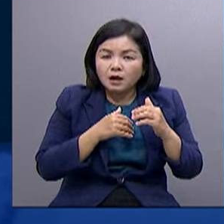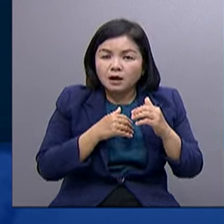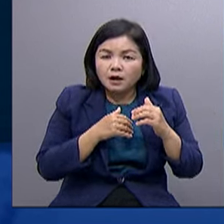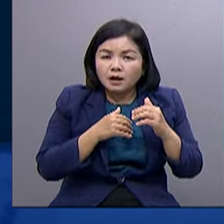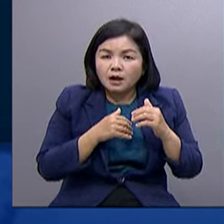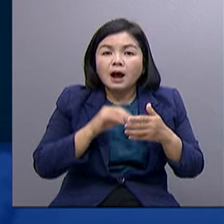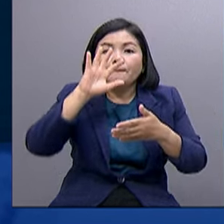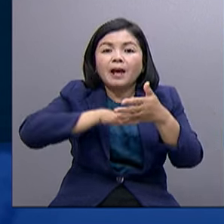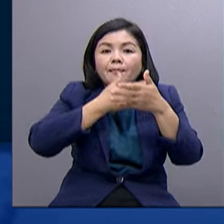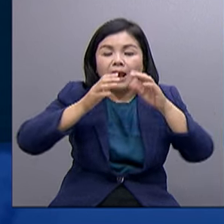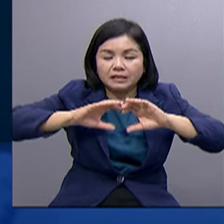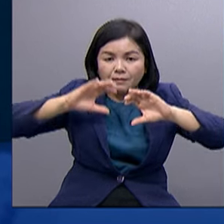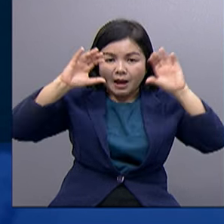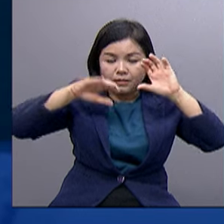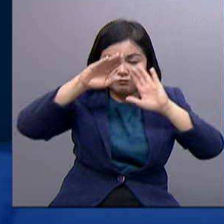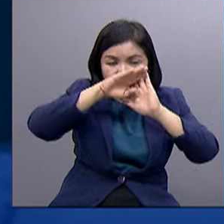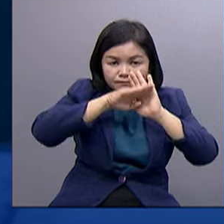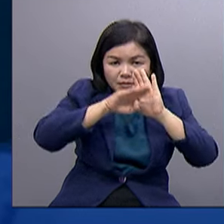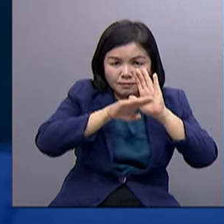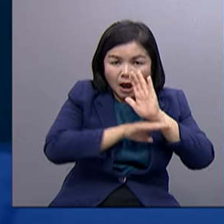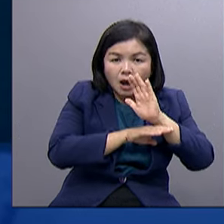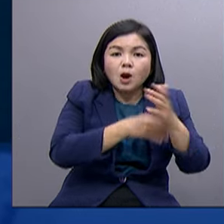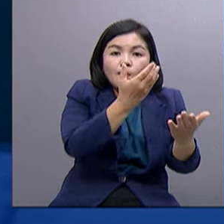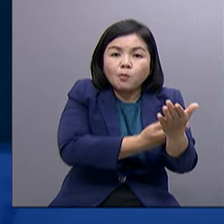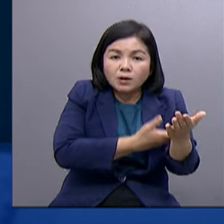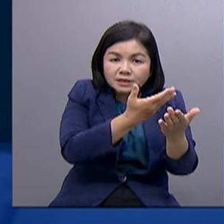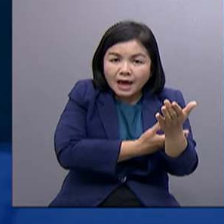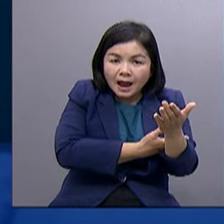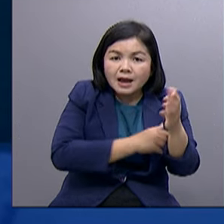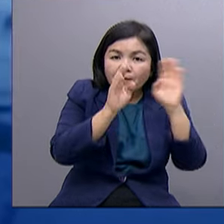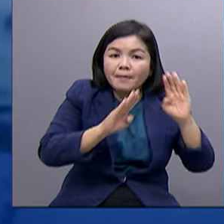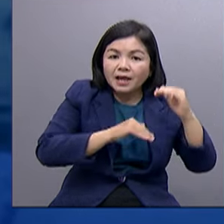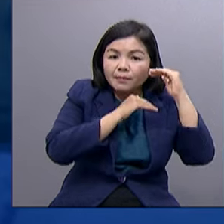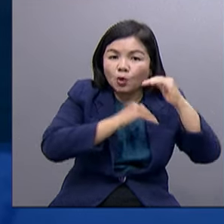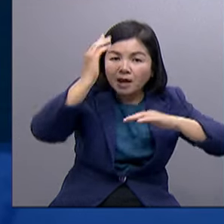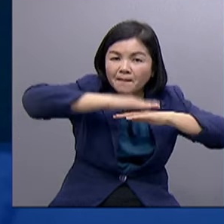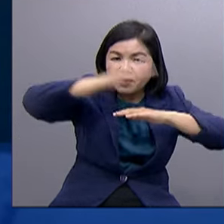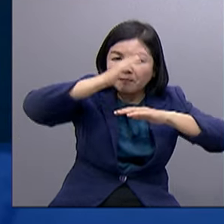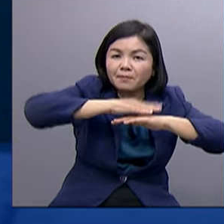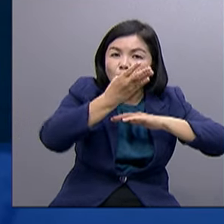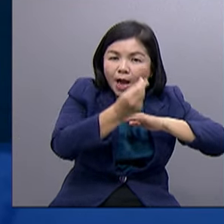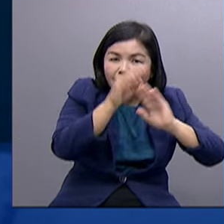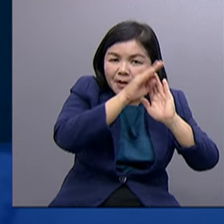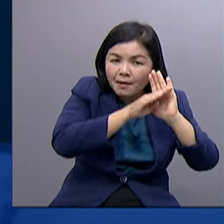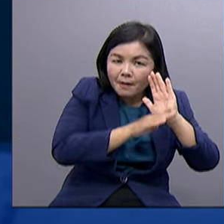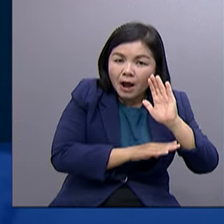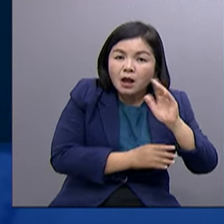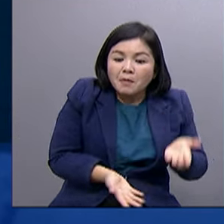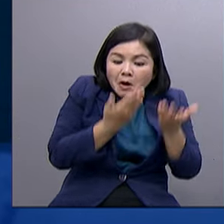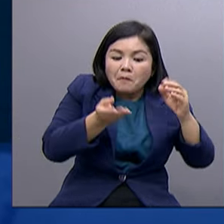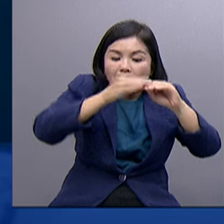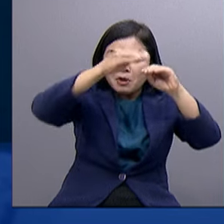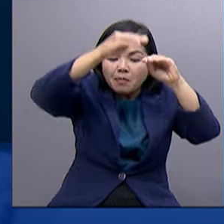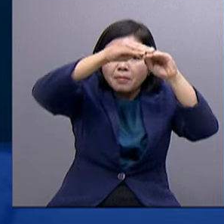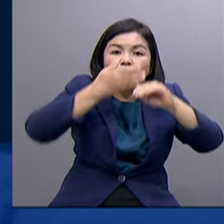บายอยู่ว่าไอ้ผลิตภัณฑ์พวกนี้มันควรจะมีไม่เกินเท่าไหร่ใช่ไหมครับไม่ใช่ขยับเพดานขึ้นไปเ